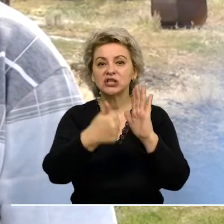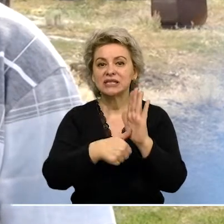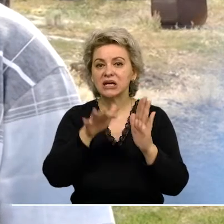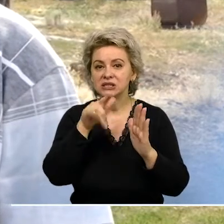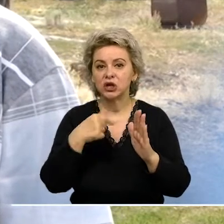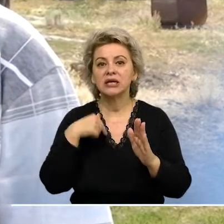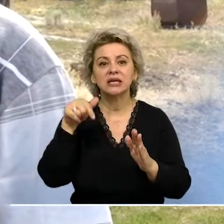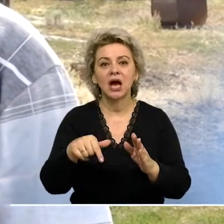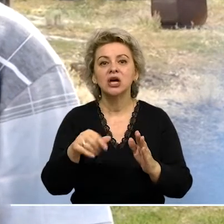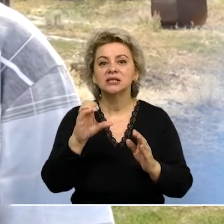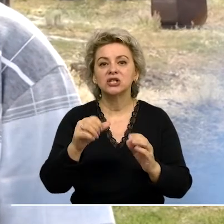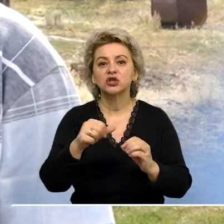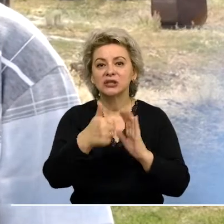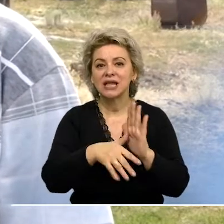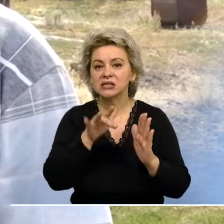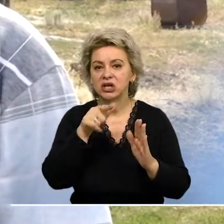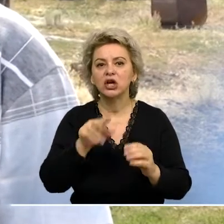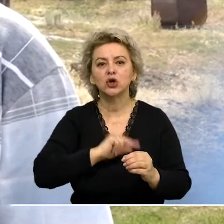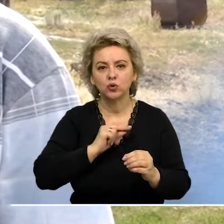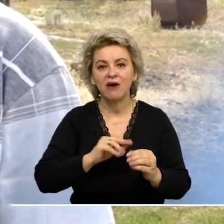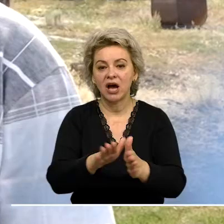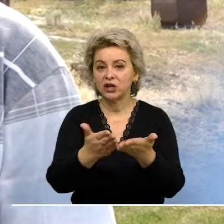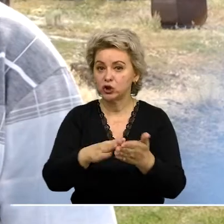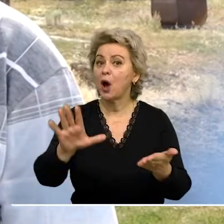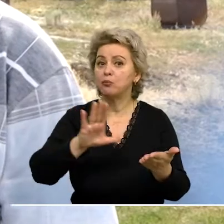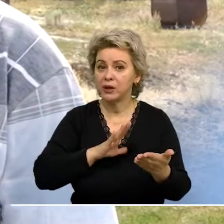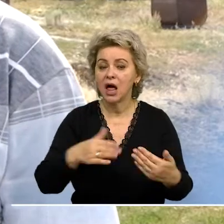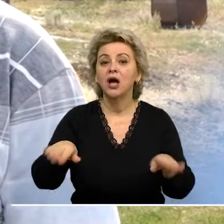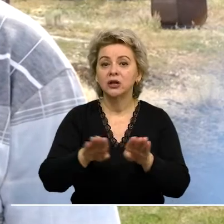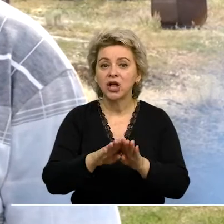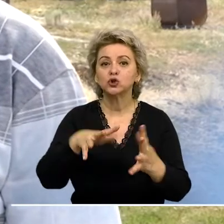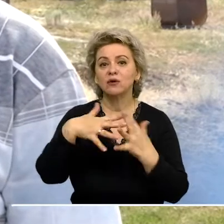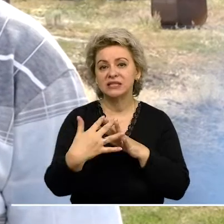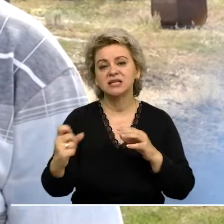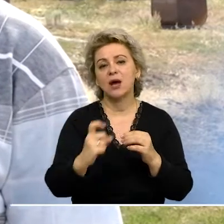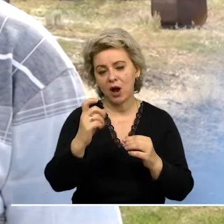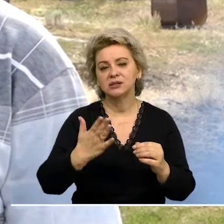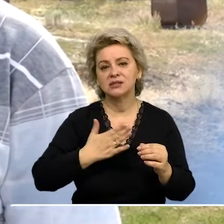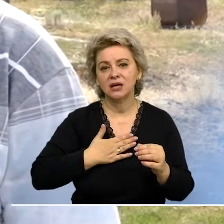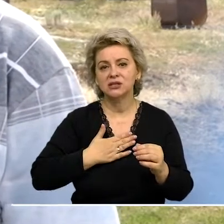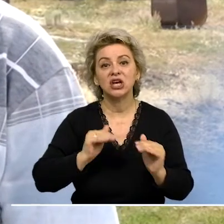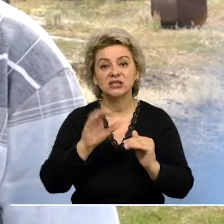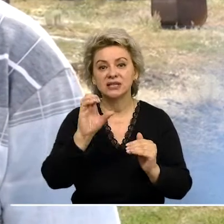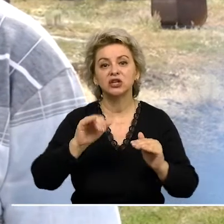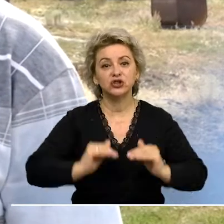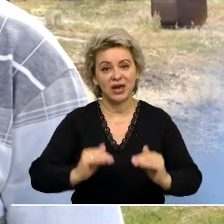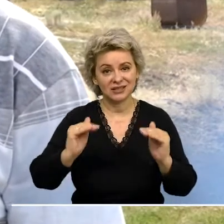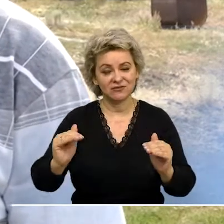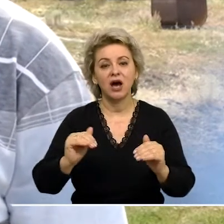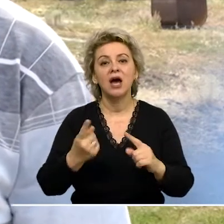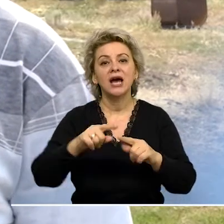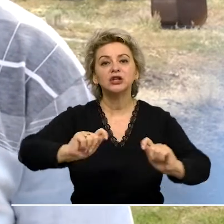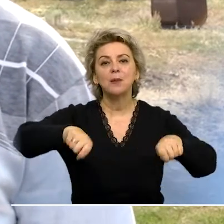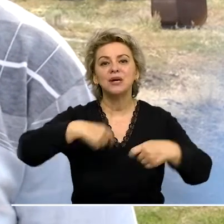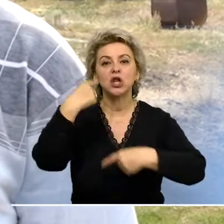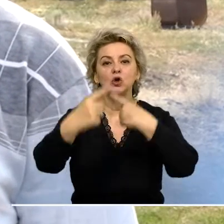Я 16 лет, у меня уже трудовая. Даже 16 лет не было, уже трудовая была. Так что я в сельском хозяйстве с